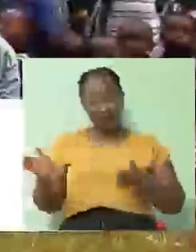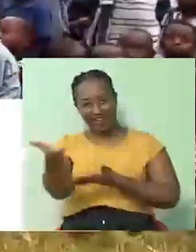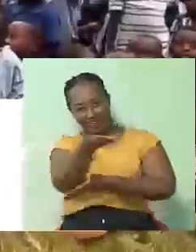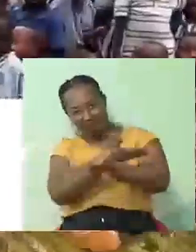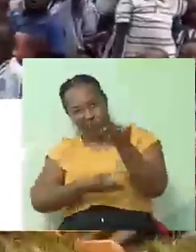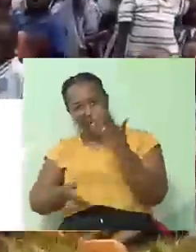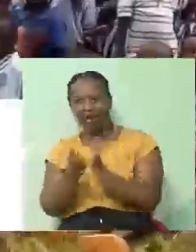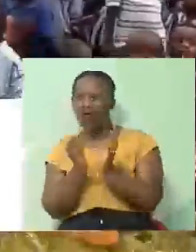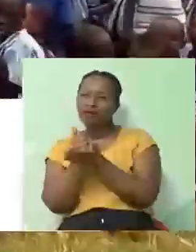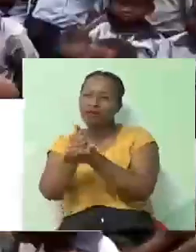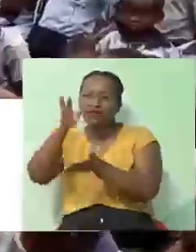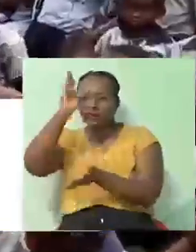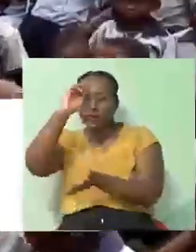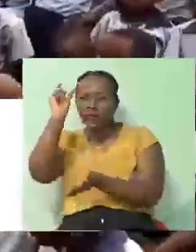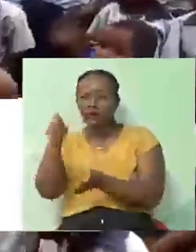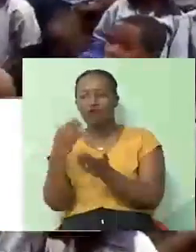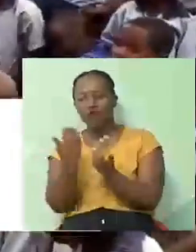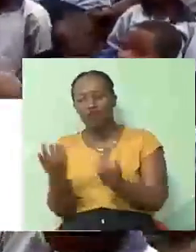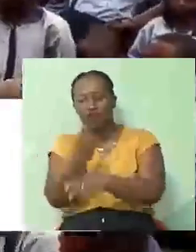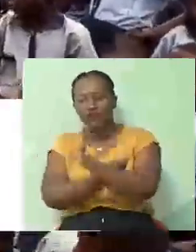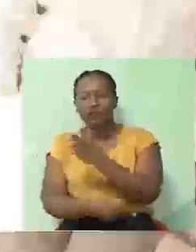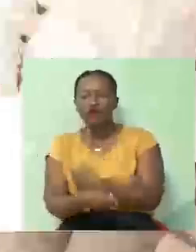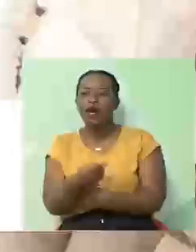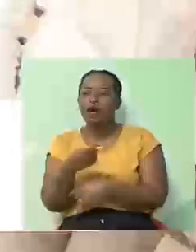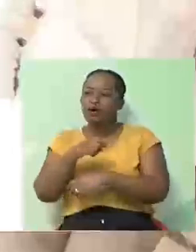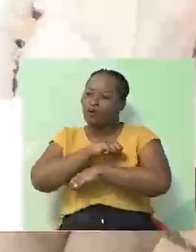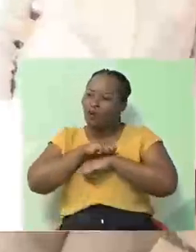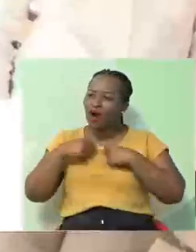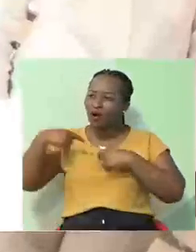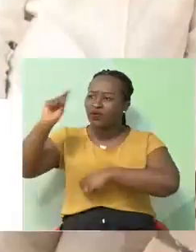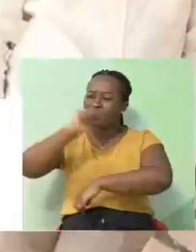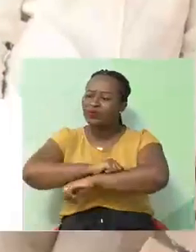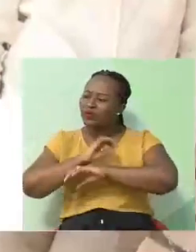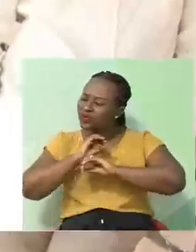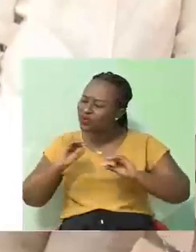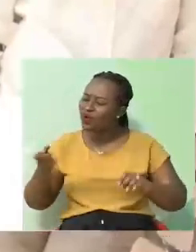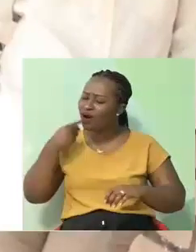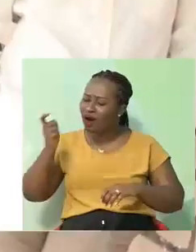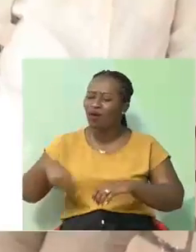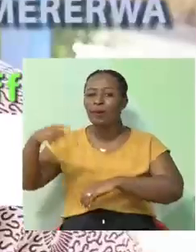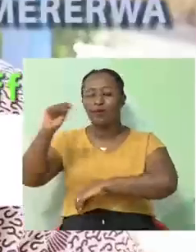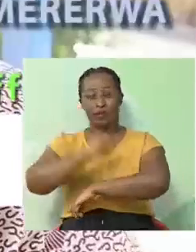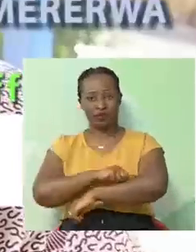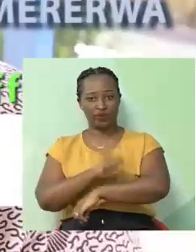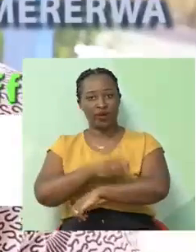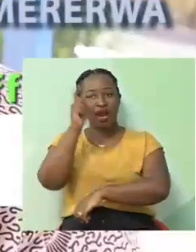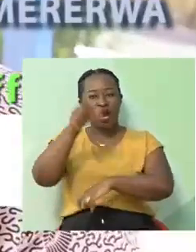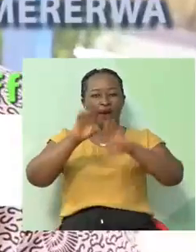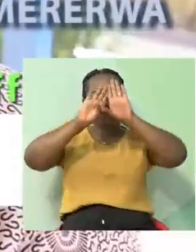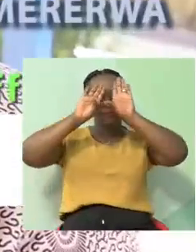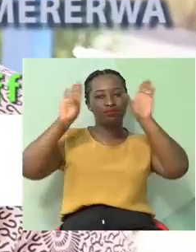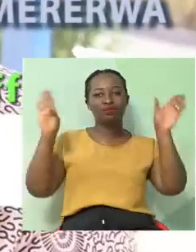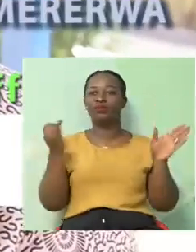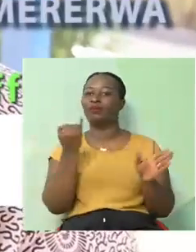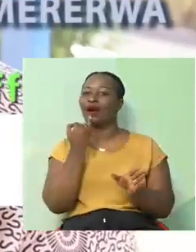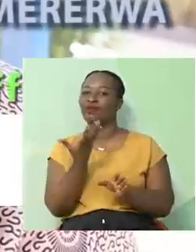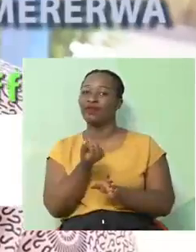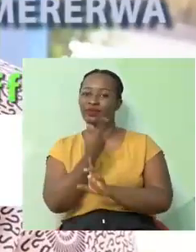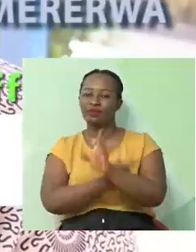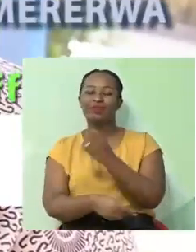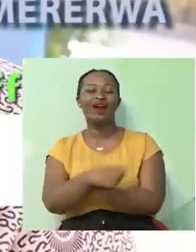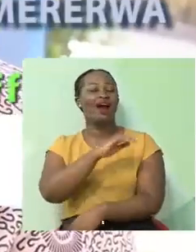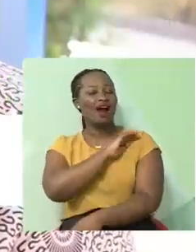hanyuma hagakurikiraho ibiganiro byibutsa abantu bose ko umwana ufite ubumuga atagomba kubuzwa uburenganzira bwe bwo kugana ishuri kugira ngo yumve ko umwana ufite